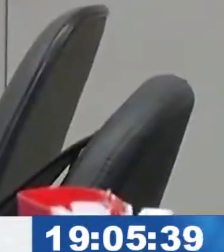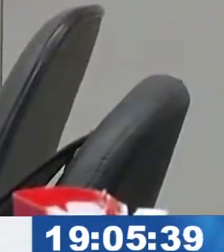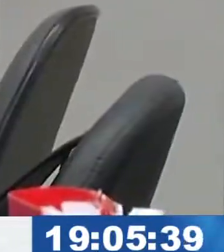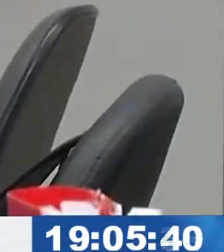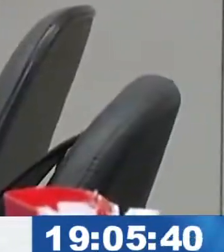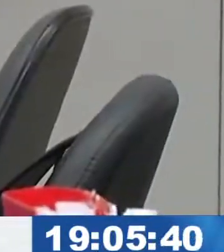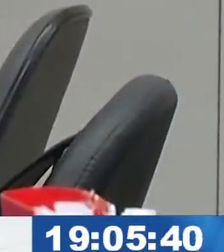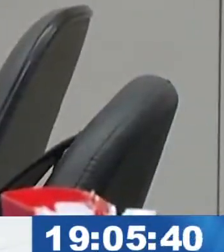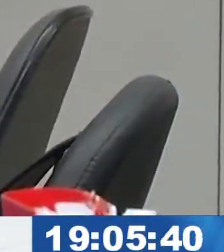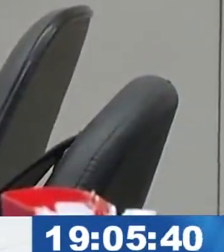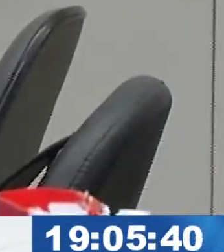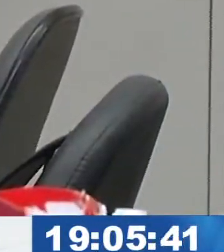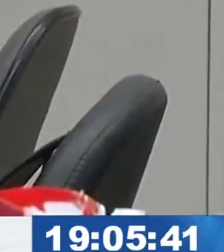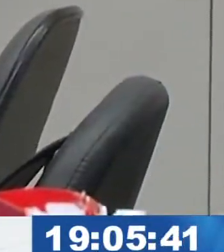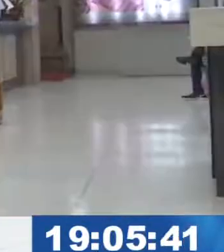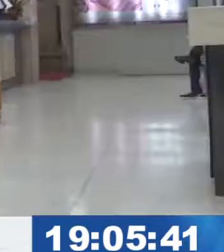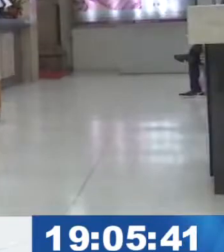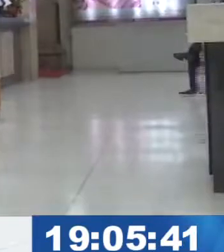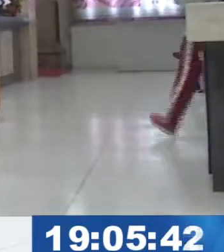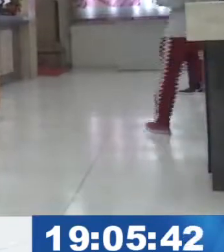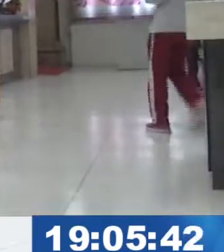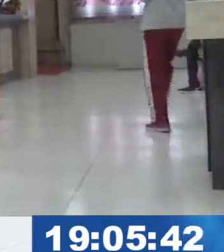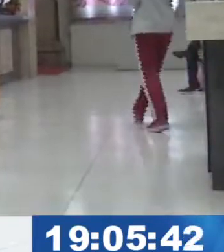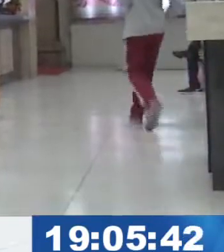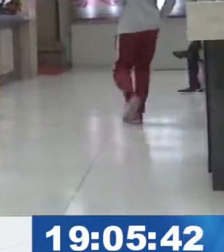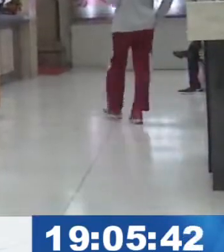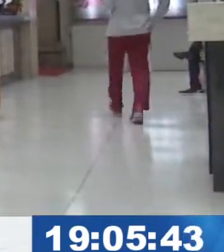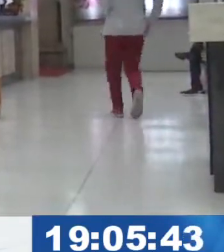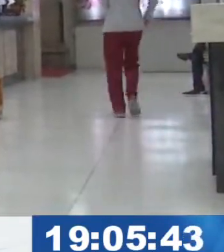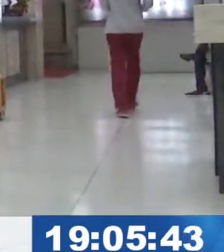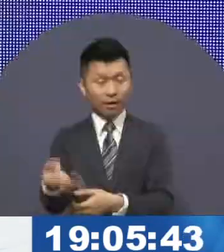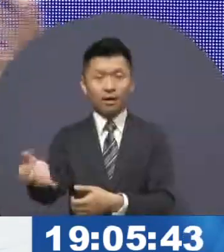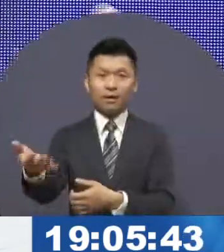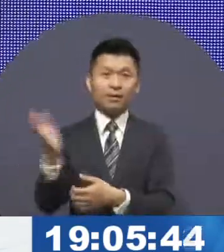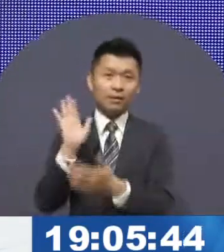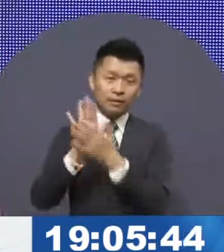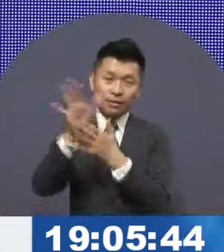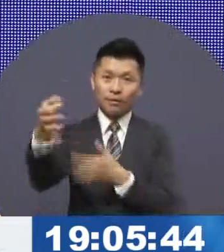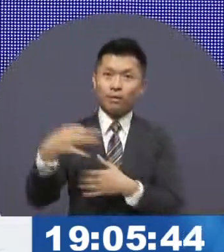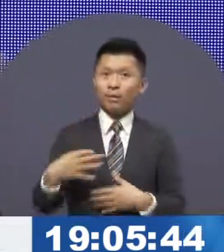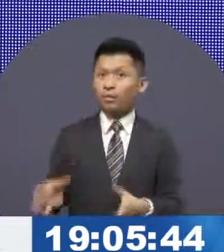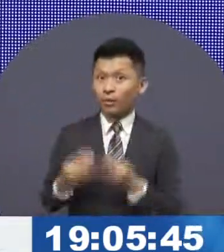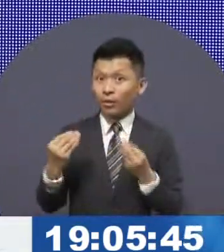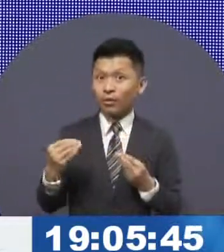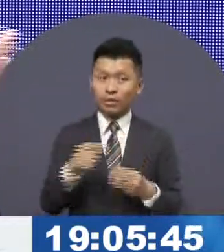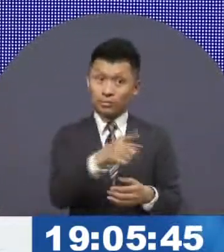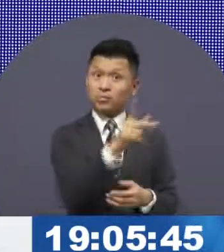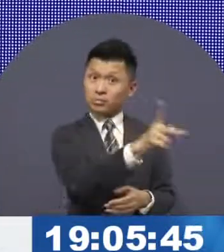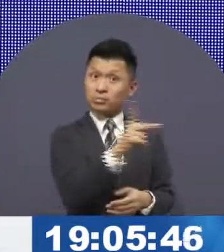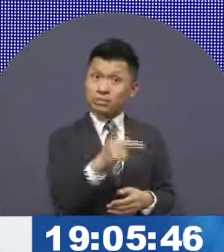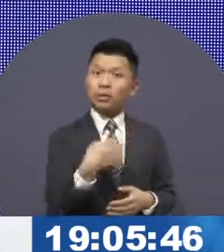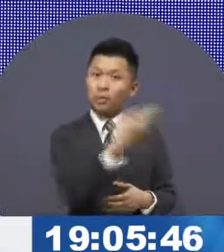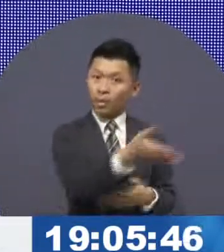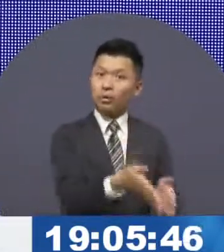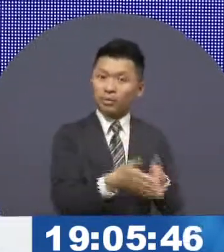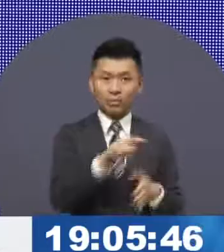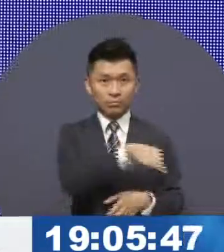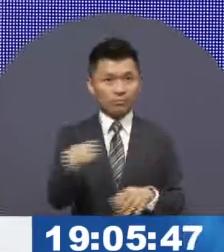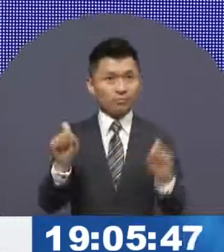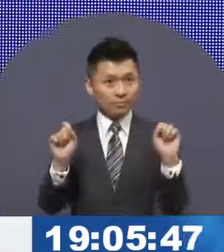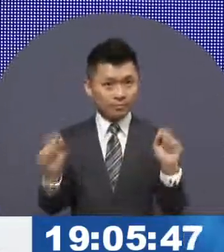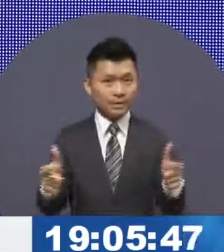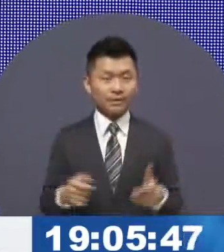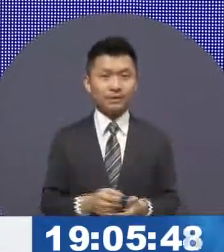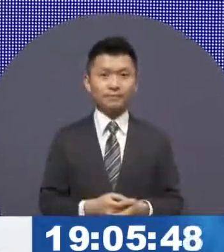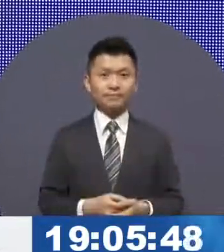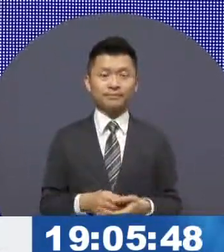怀疑是否有银行因此为了冲业绩造假资料。 事实上，贷款是要还的嘛，所以贷款要还的情况下，他当然主观